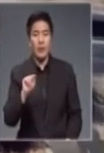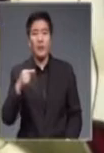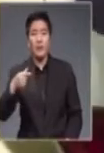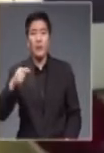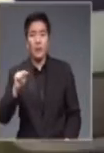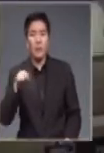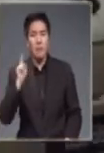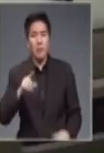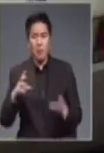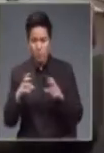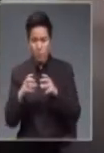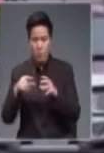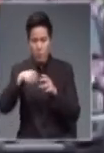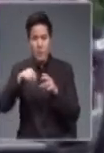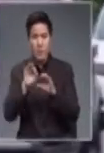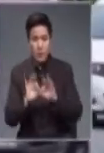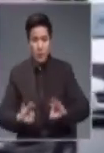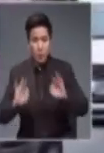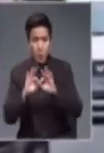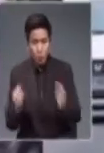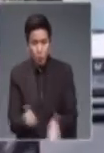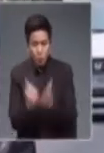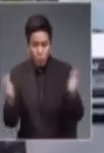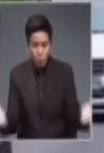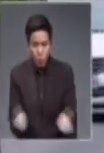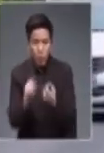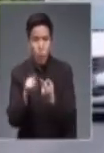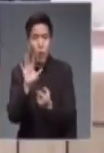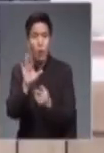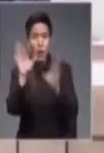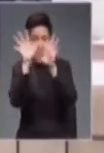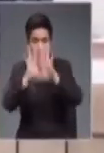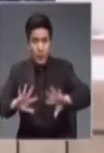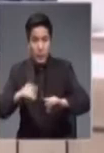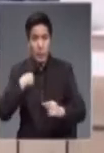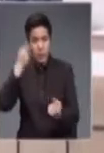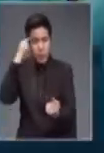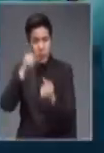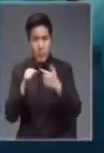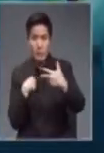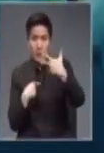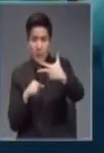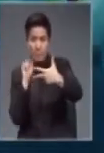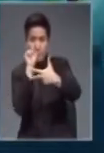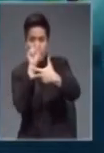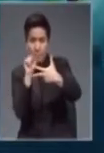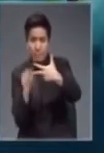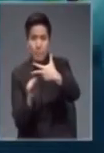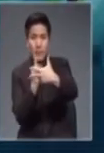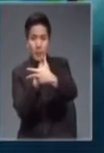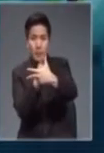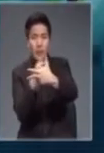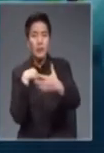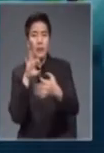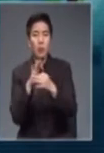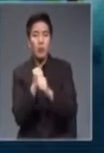มีหลักคิดที่ถูกต้องร่วมกันเสียก่อนนะครับมากกว่าการที่จะกล่าวอ้างว่าประชาธิปไตยอย่างเดียวสำหรับเรื่องนี้มีความสำคัญนะครับ